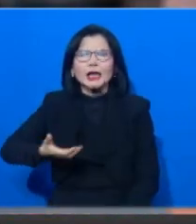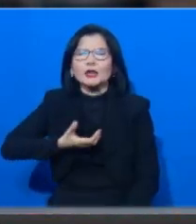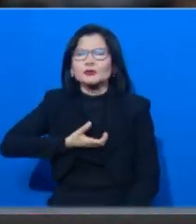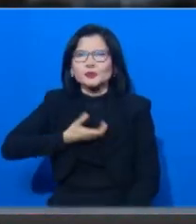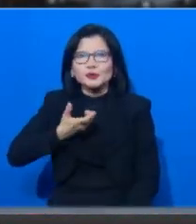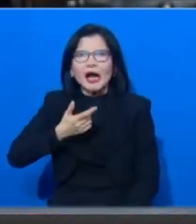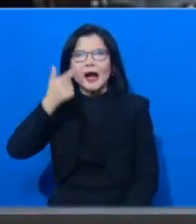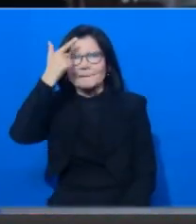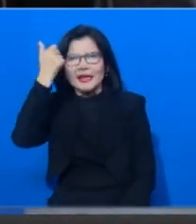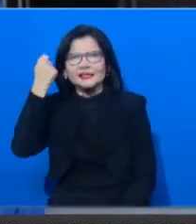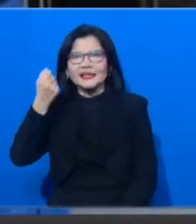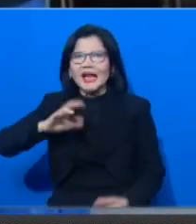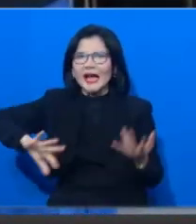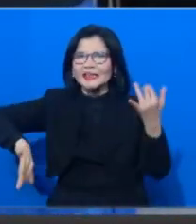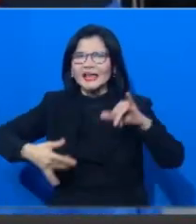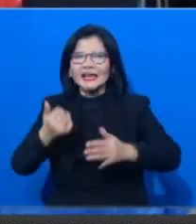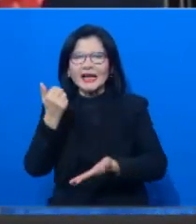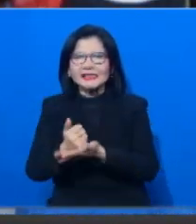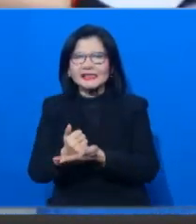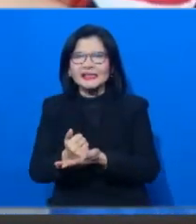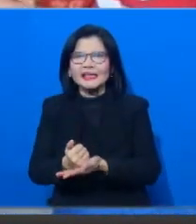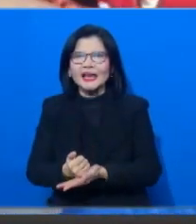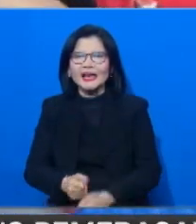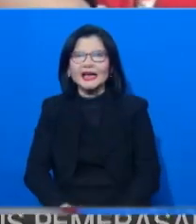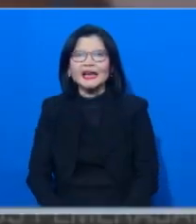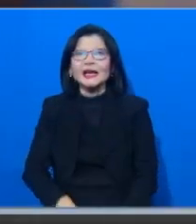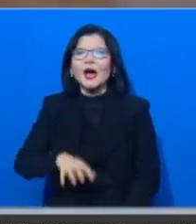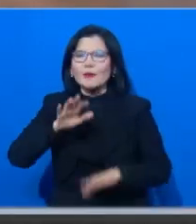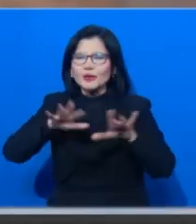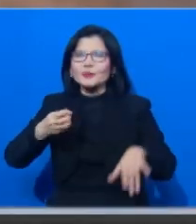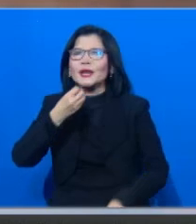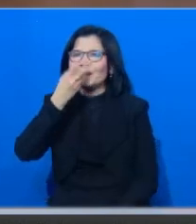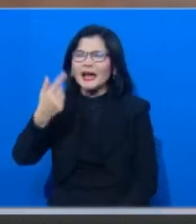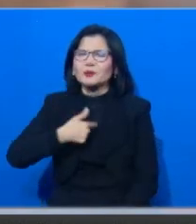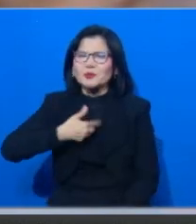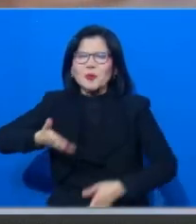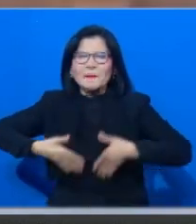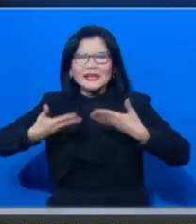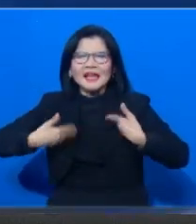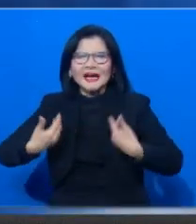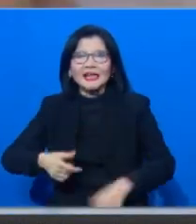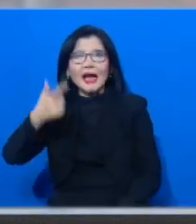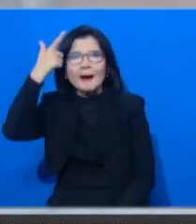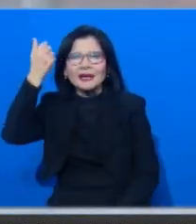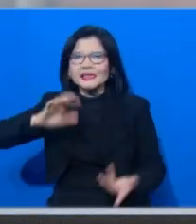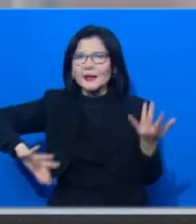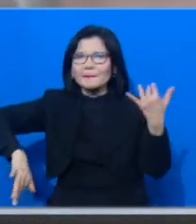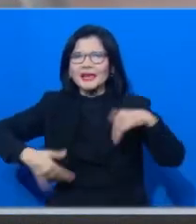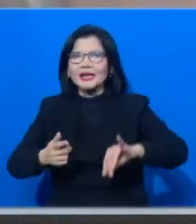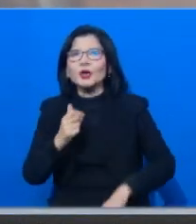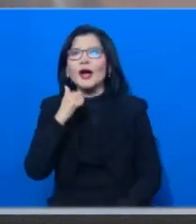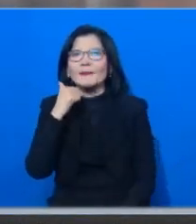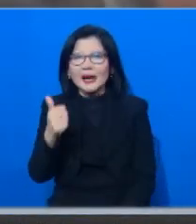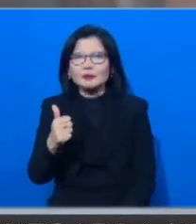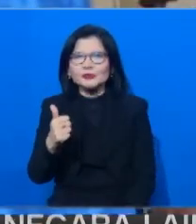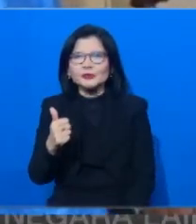tarian tradisional. Sejumlah siswa mengaku kegiatan ini sangat menyenangkan. Belajar menari juga menjadi cara ampuh untuk mengurangi